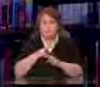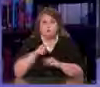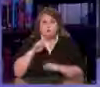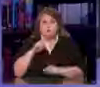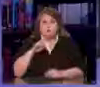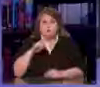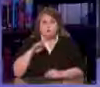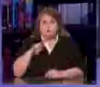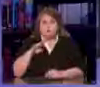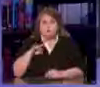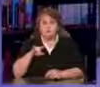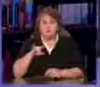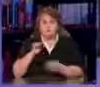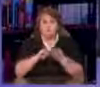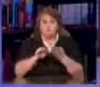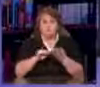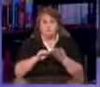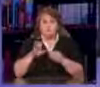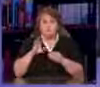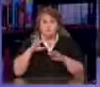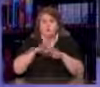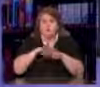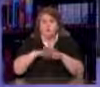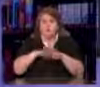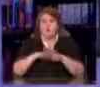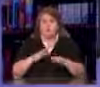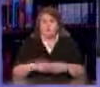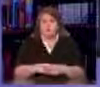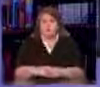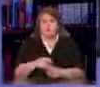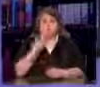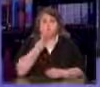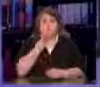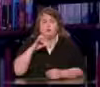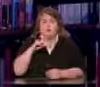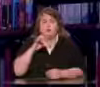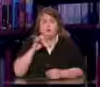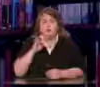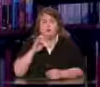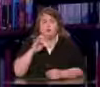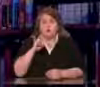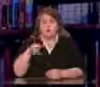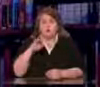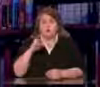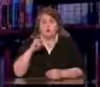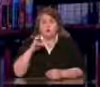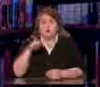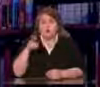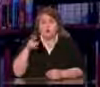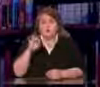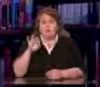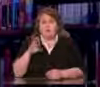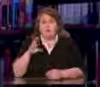генотипы прописали в решетку Пинетта. Английского генетика Реджинальда Пинетта.